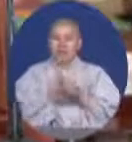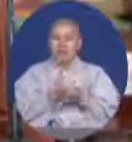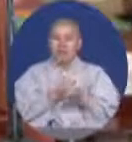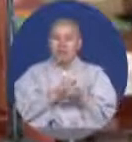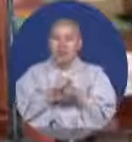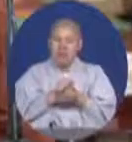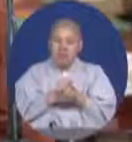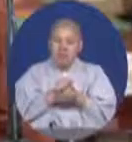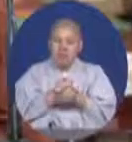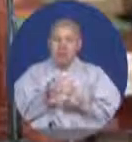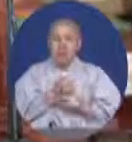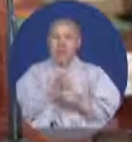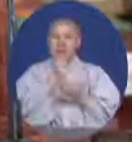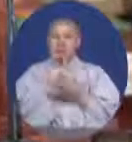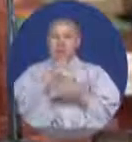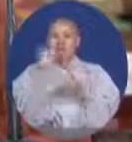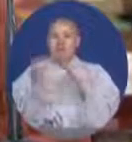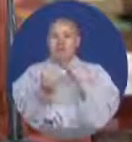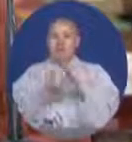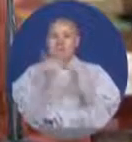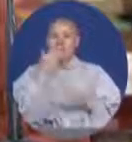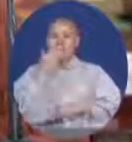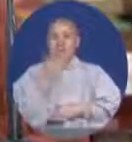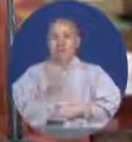그래야 성불을 할 수가 있습니다.